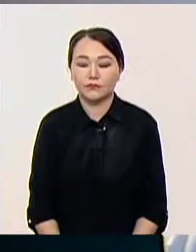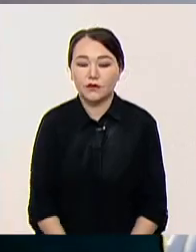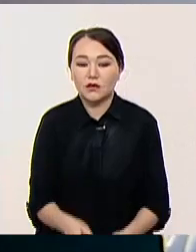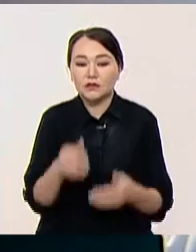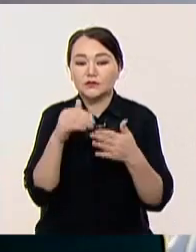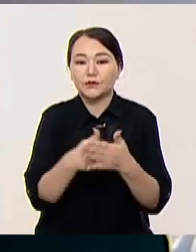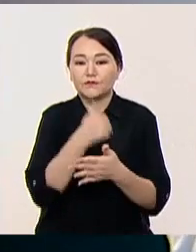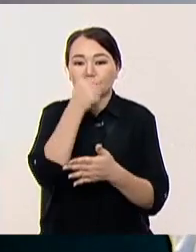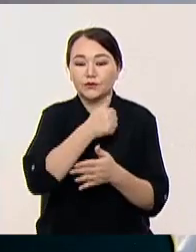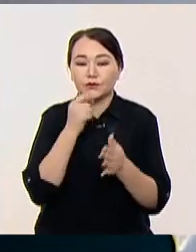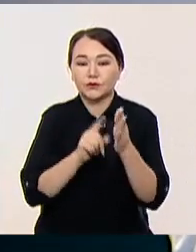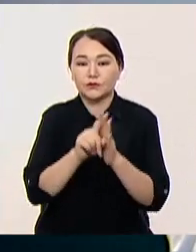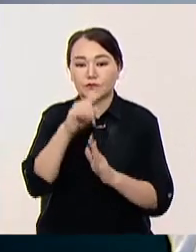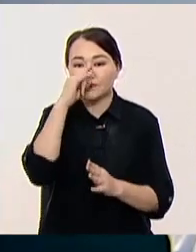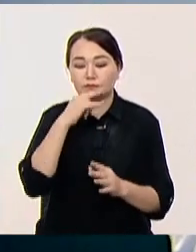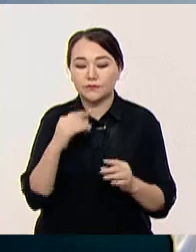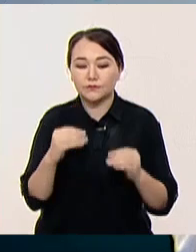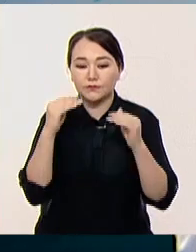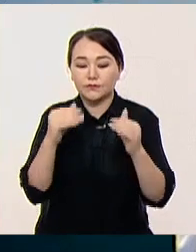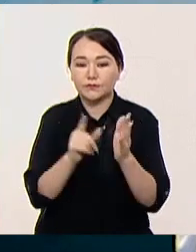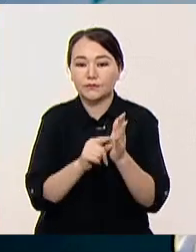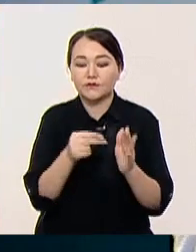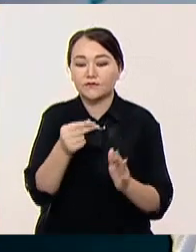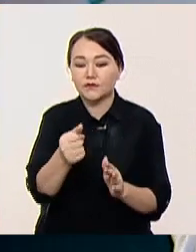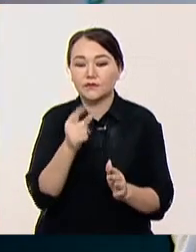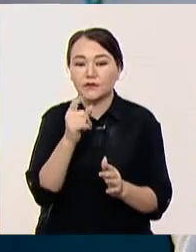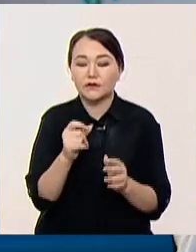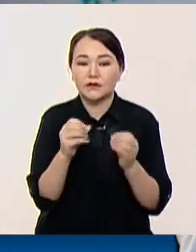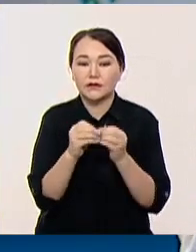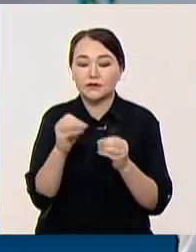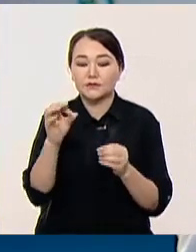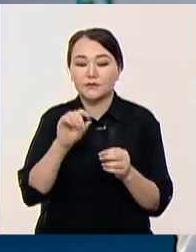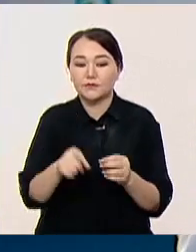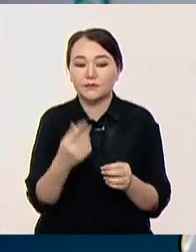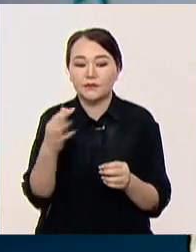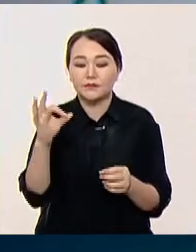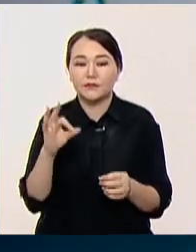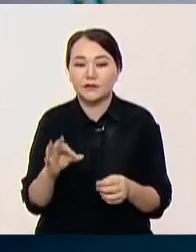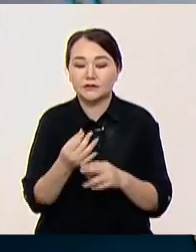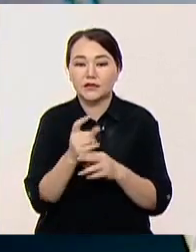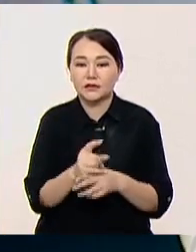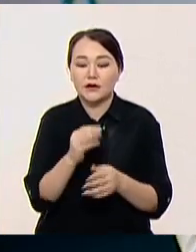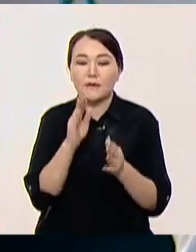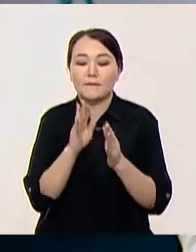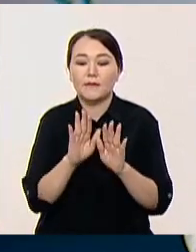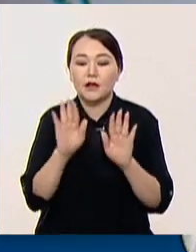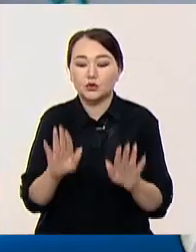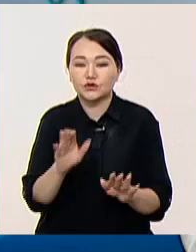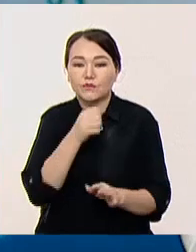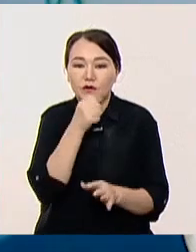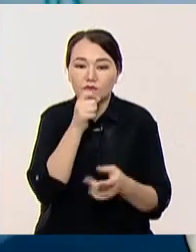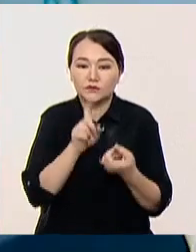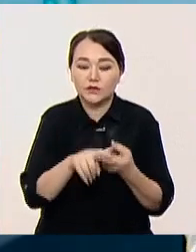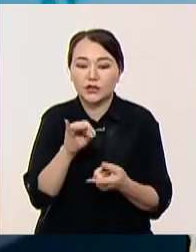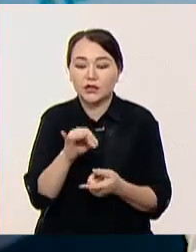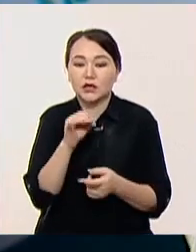С нового года в Казахстане повысят пенсионные выплаты на 10,5%. Это положенные по возрасту и за